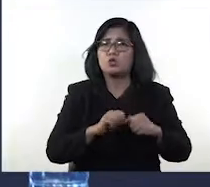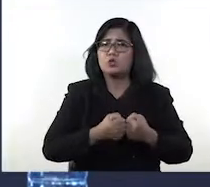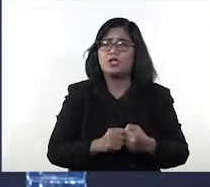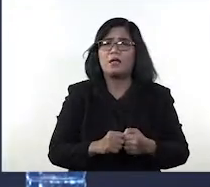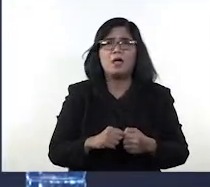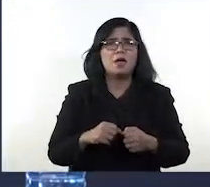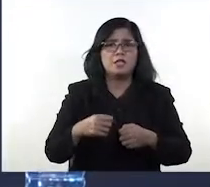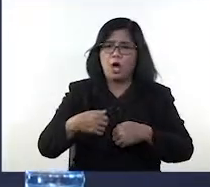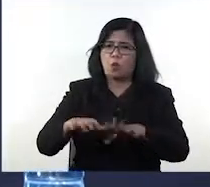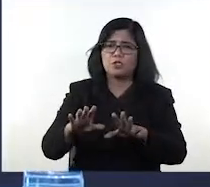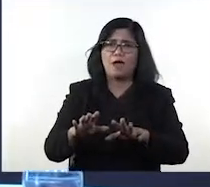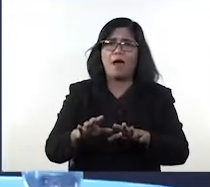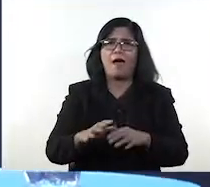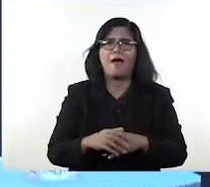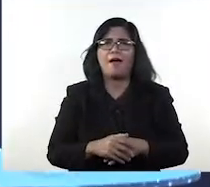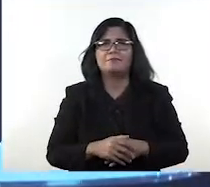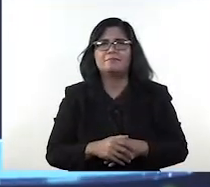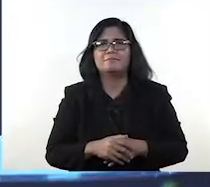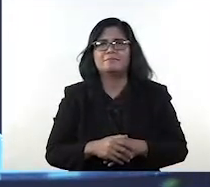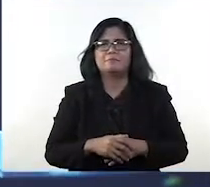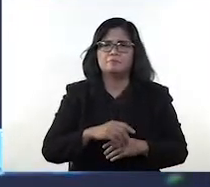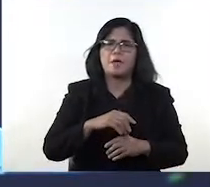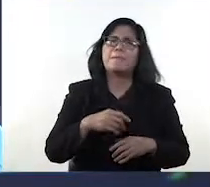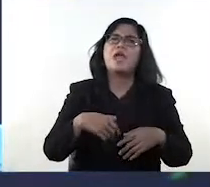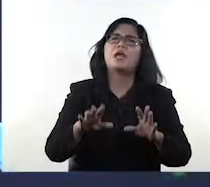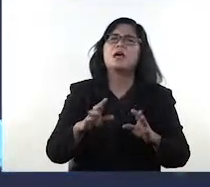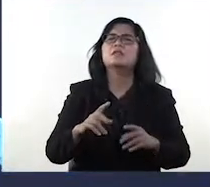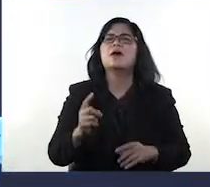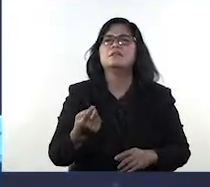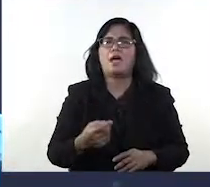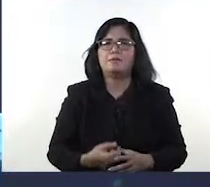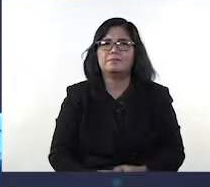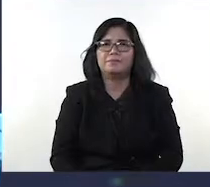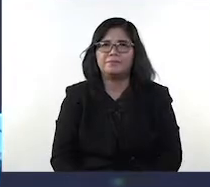Hai Amel Hai masalah disekitar kita nggak perlu kita urusin